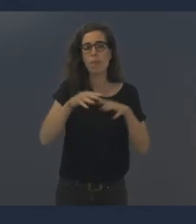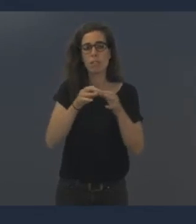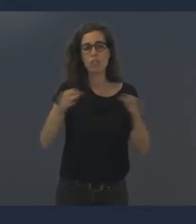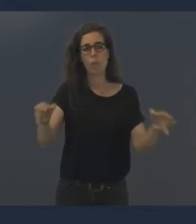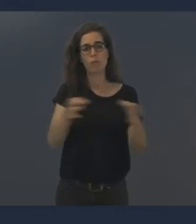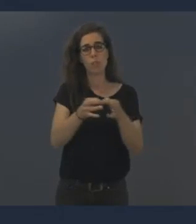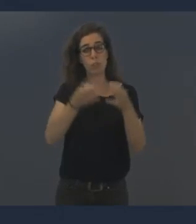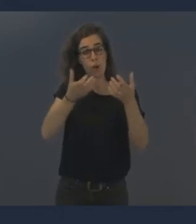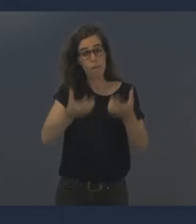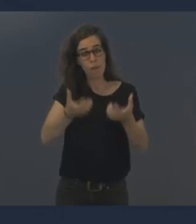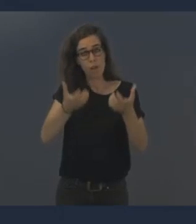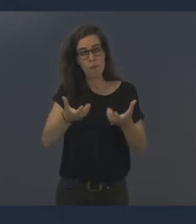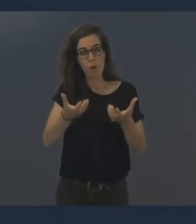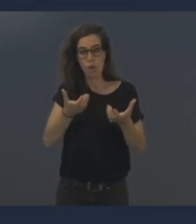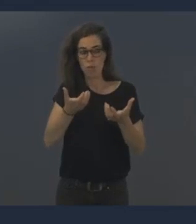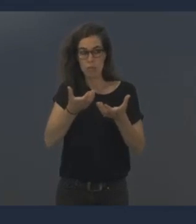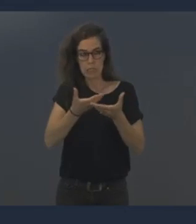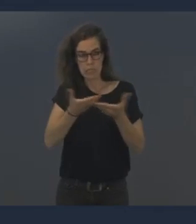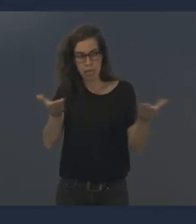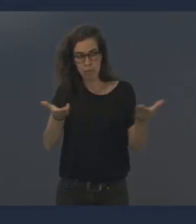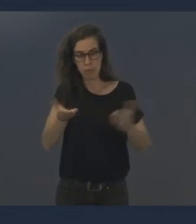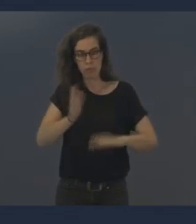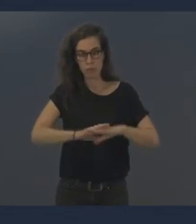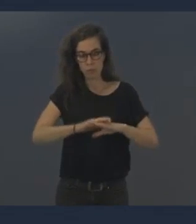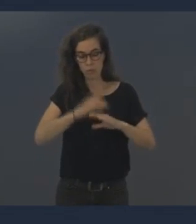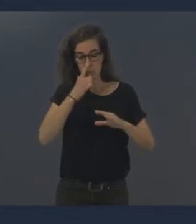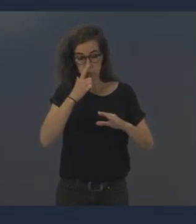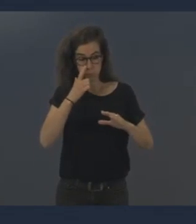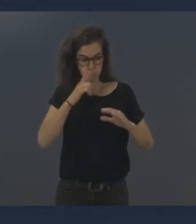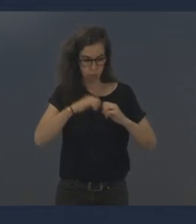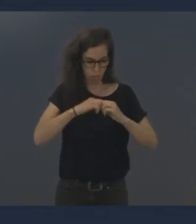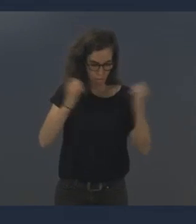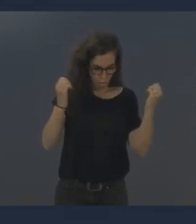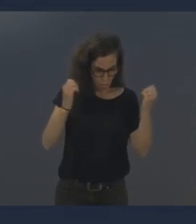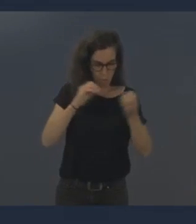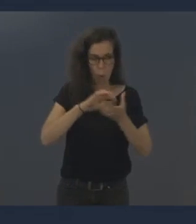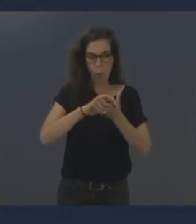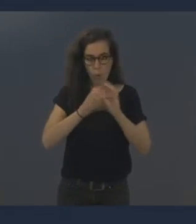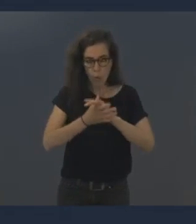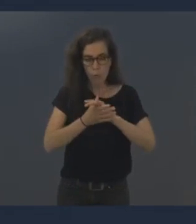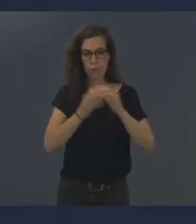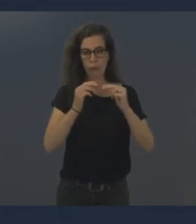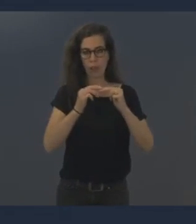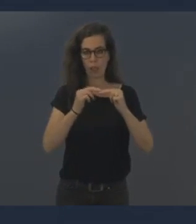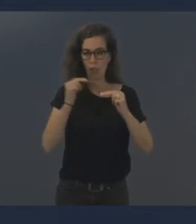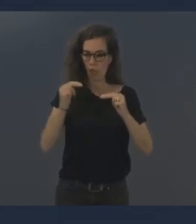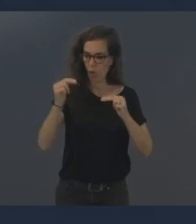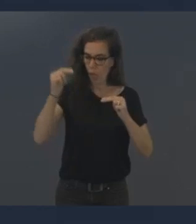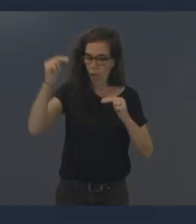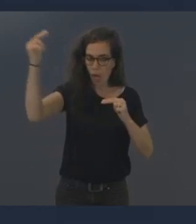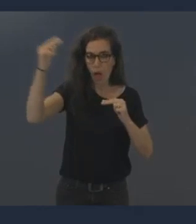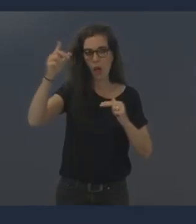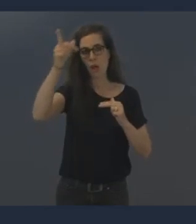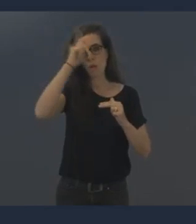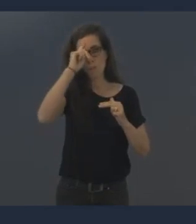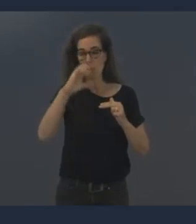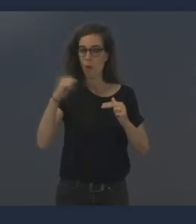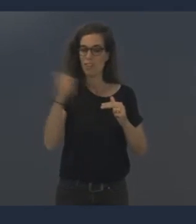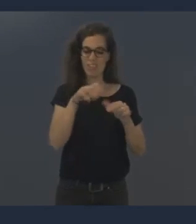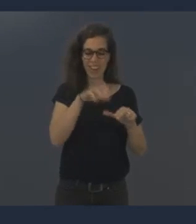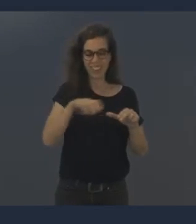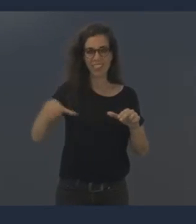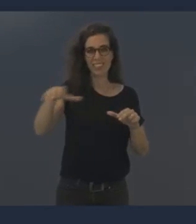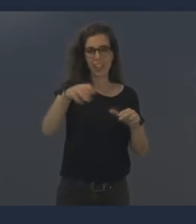simplicité enfantine et ça commence à devenir un sacré millefeuille, puisqu'à chaque territoire, une ligne de crédit, mais